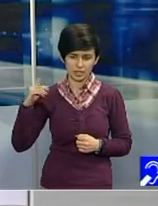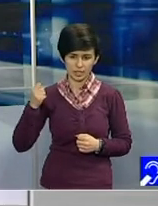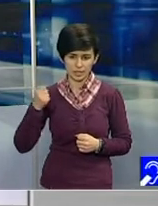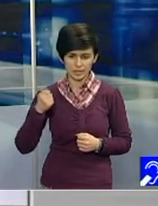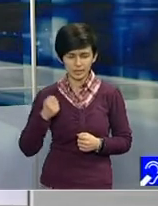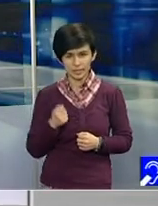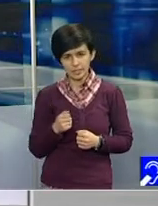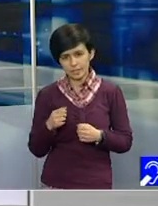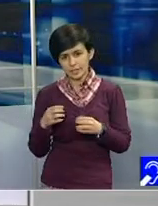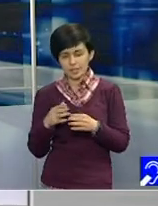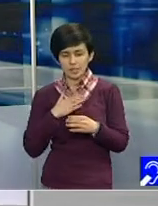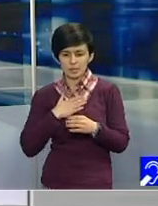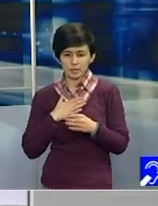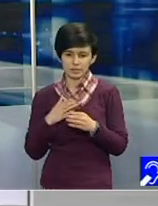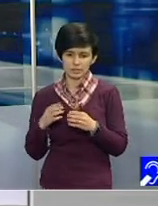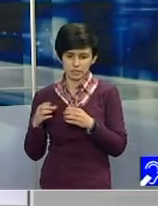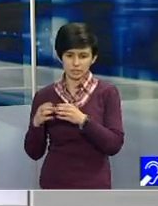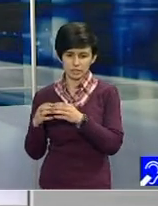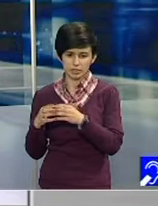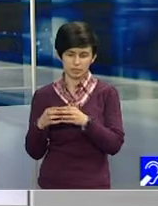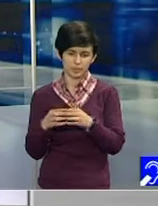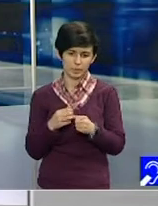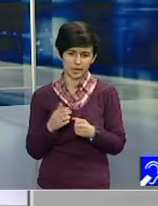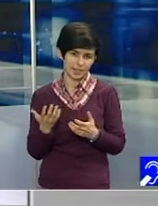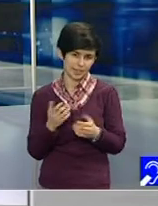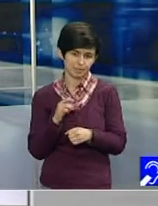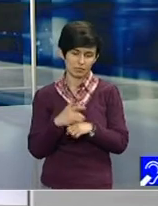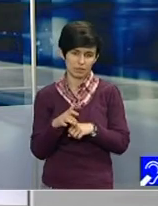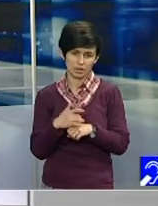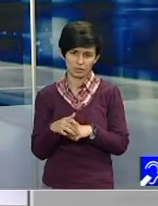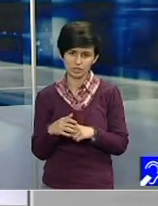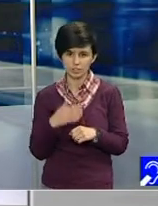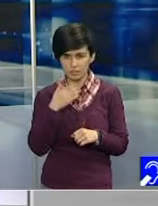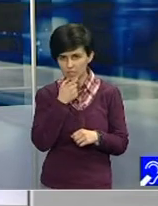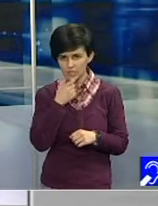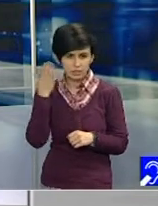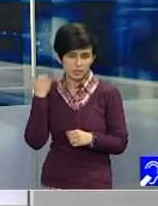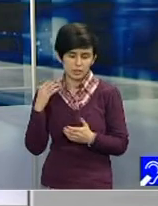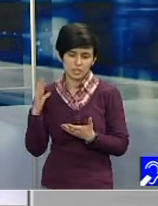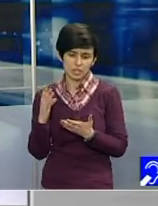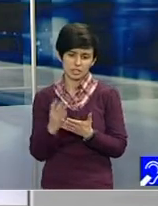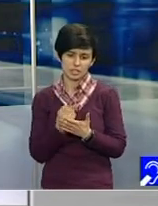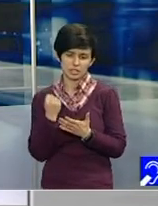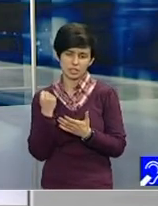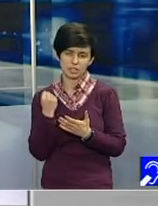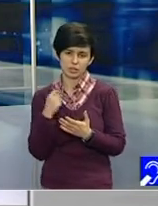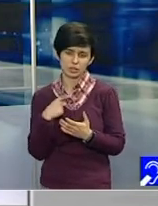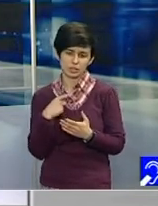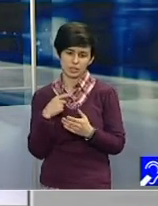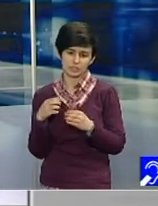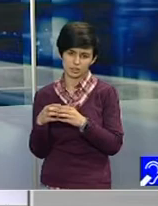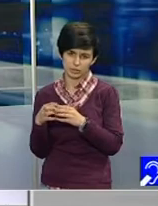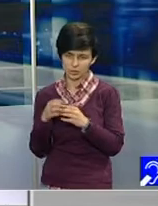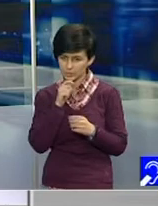și au încercat norocul. Anul trecut, câștigătorul concursului internațional Jazz in the Park, marele câștigător, e o trupă